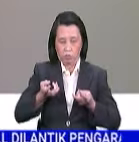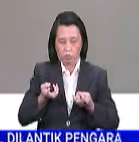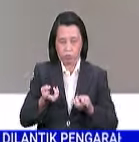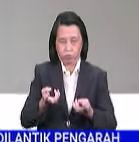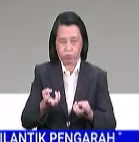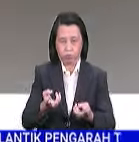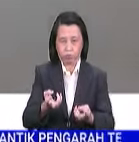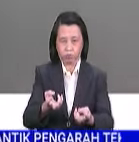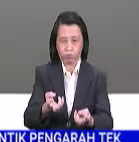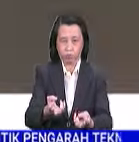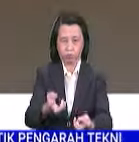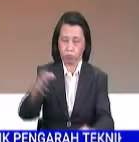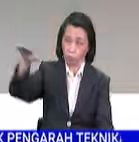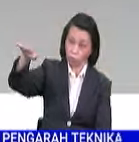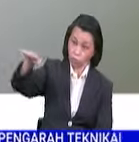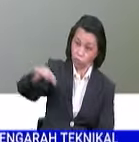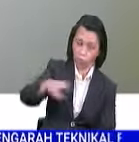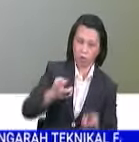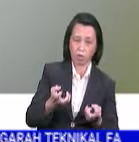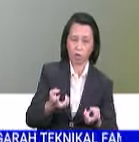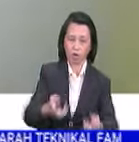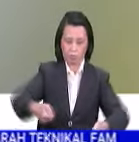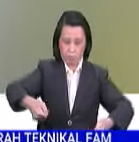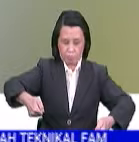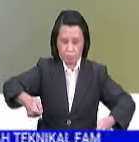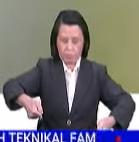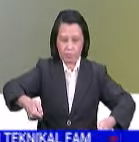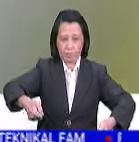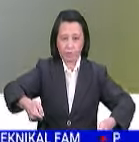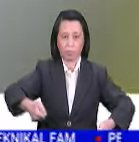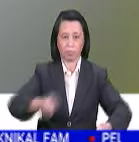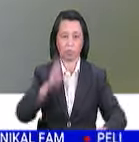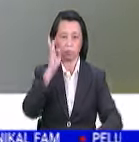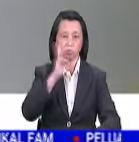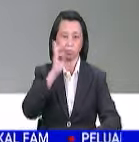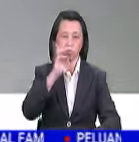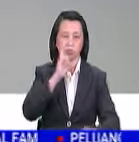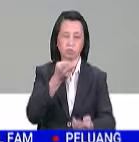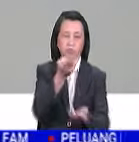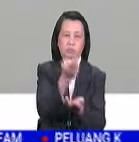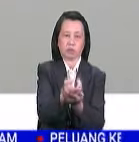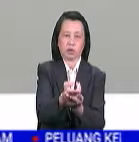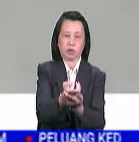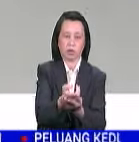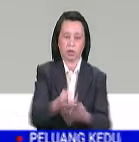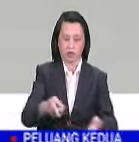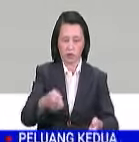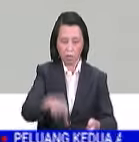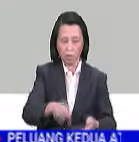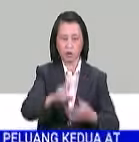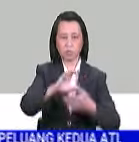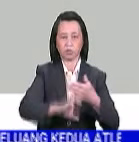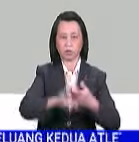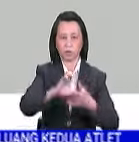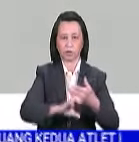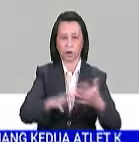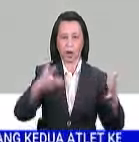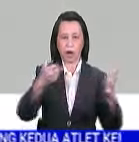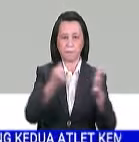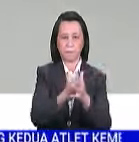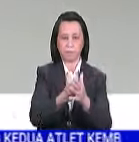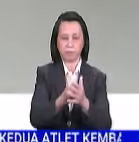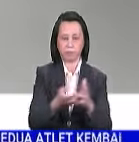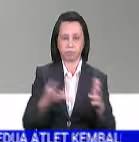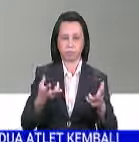laju menuruni bukit sambil membawa pengusung di mana wanita itu berbaring. Mangsa dilaporkan cedera dalam kemalangan